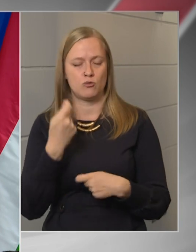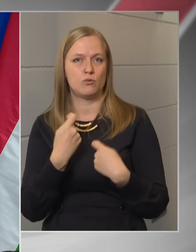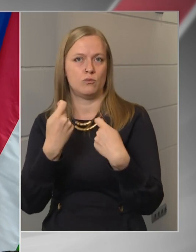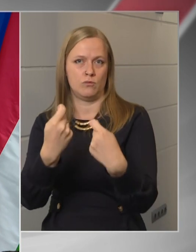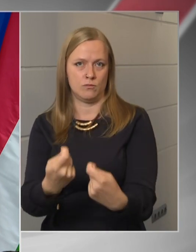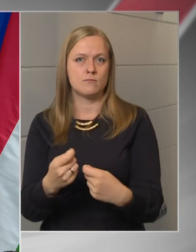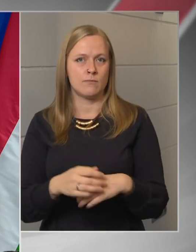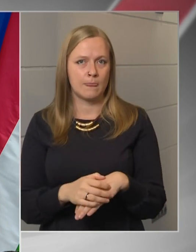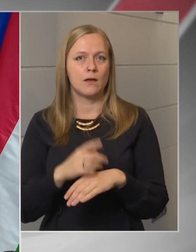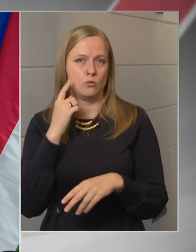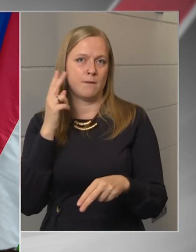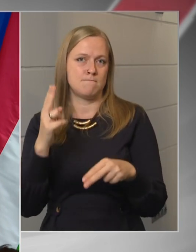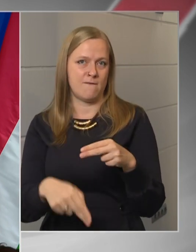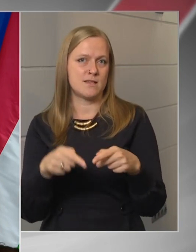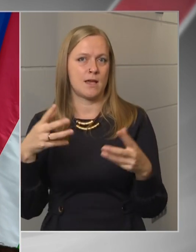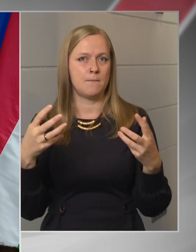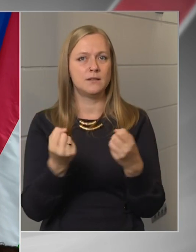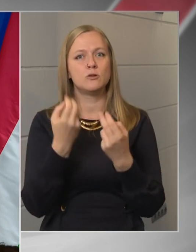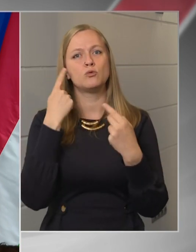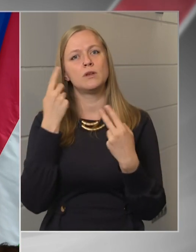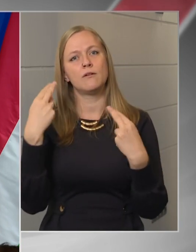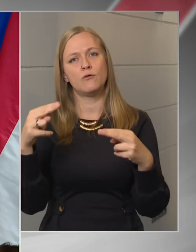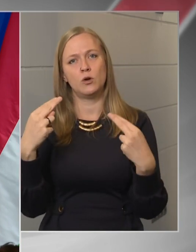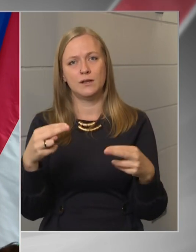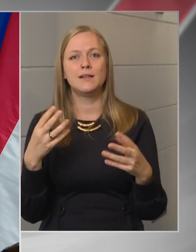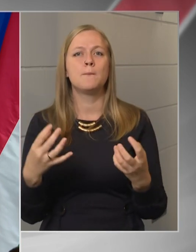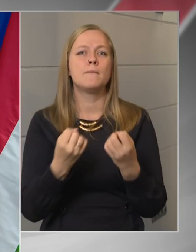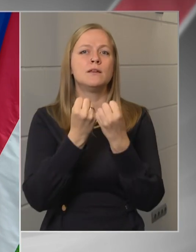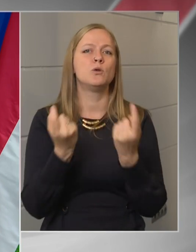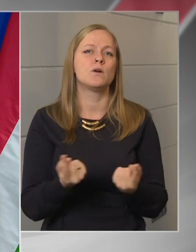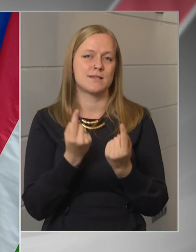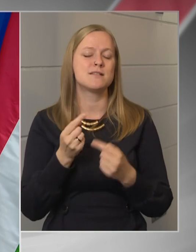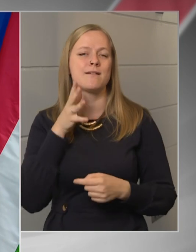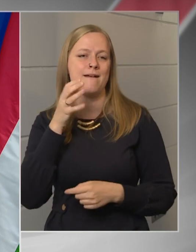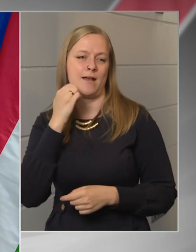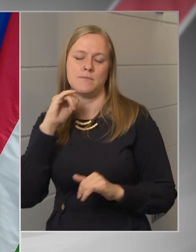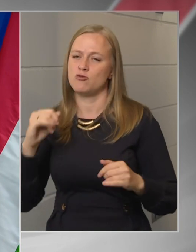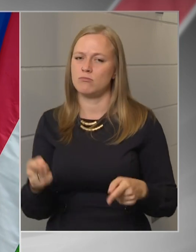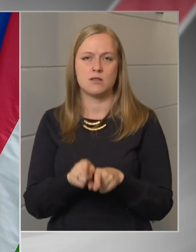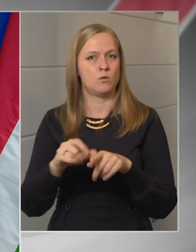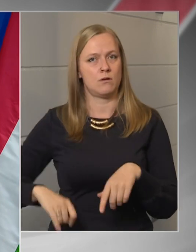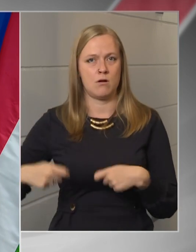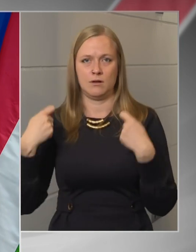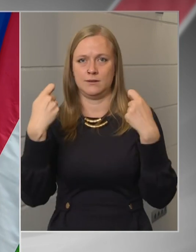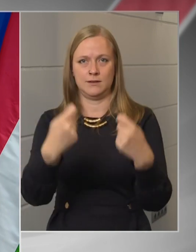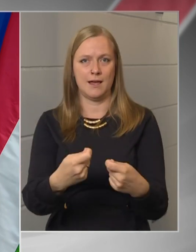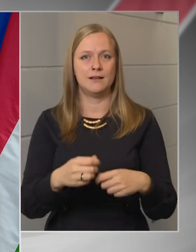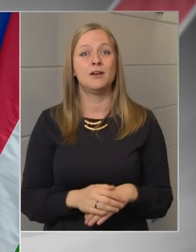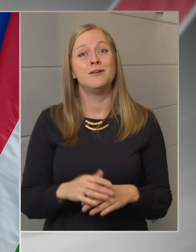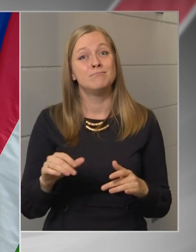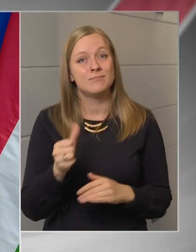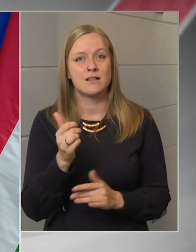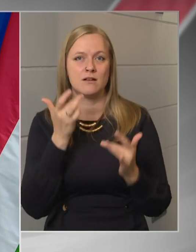mentést be tudják fejezni, ezt a mentést tudják folytatni a mentőakciót, és ezt a KKM is azonnal garantált a számukra. Még egyszer